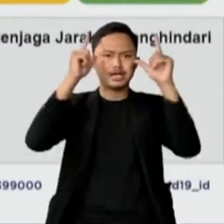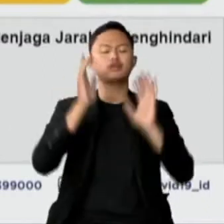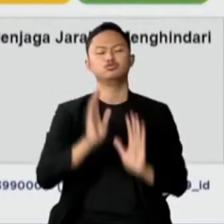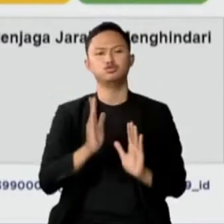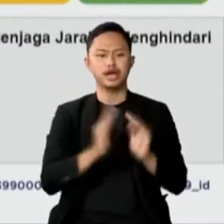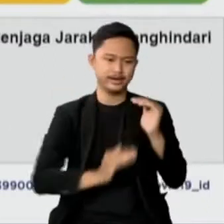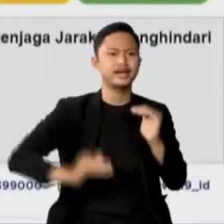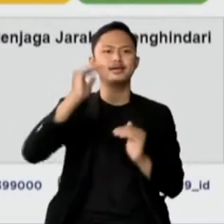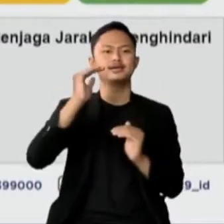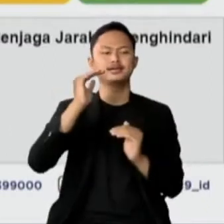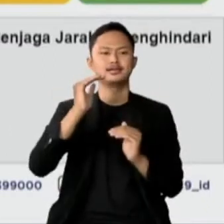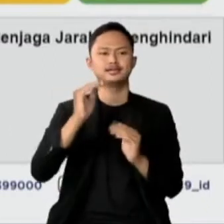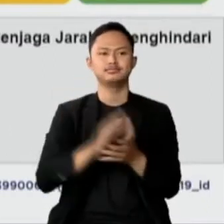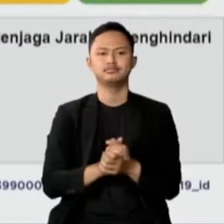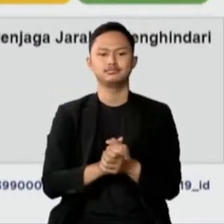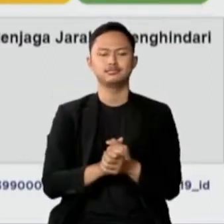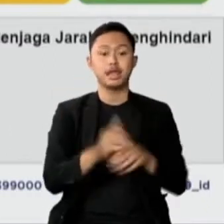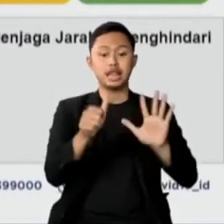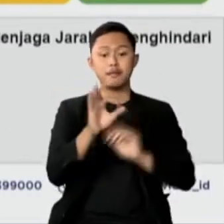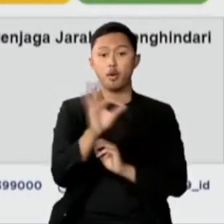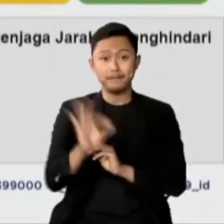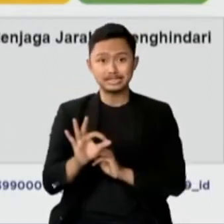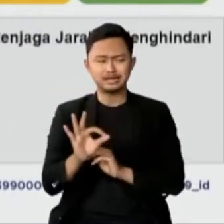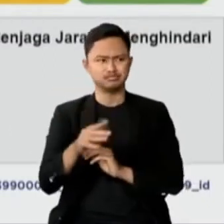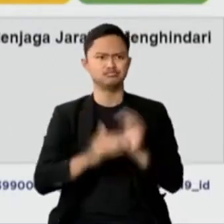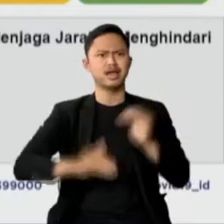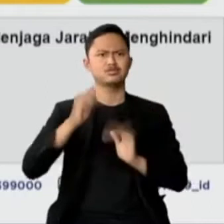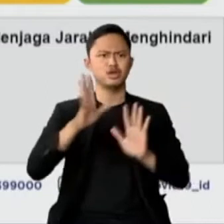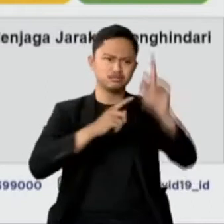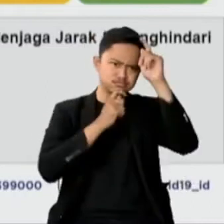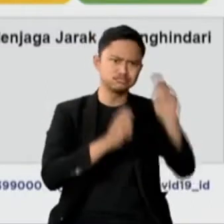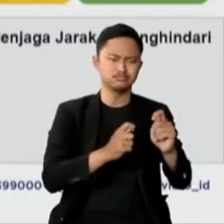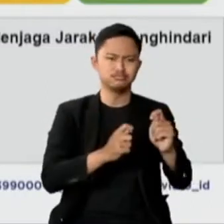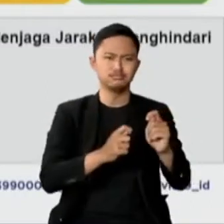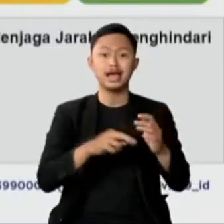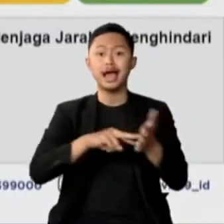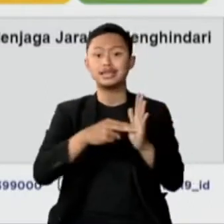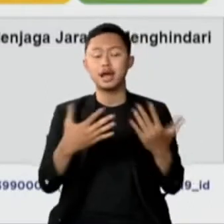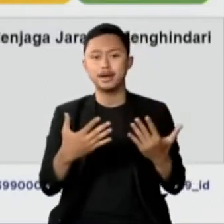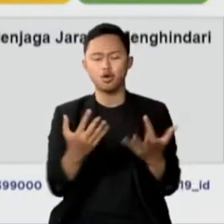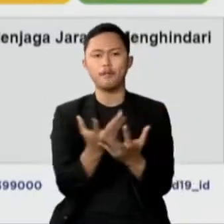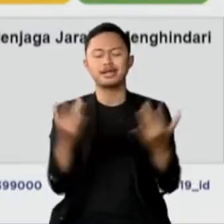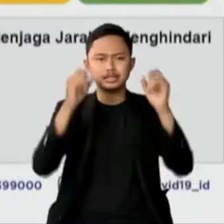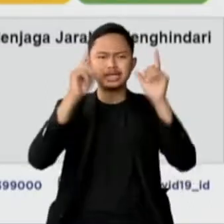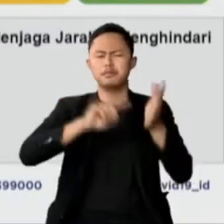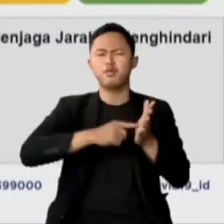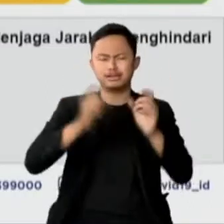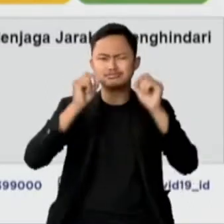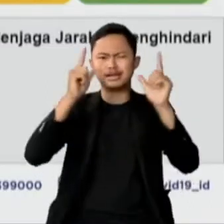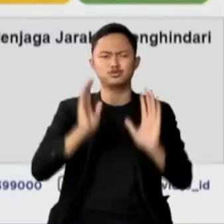kepatuhannya yang dibawah 60% atau tidak patuh itu mengalami penurunan artinya tanda-tanda yang baik sebenarnya